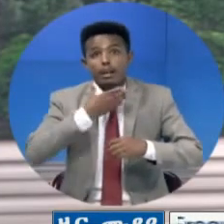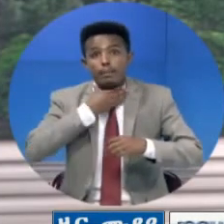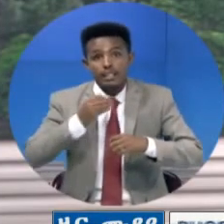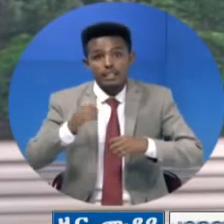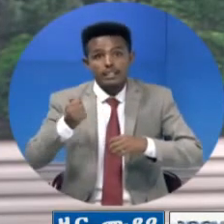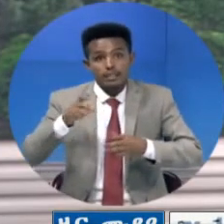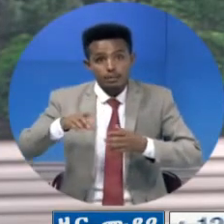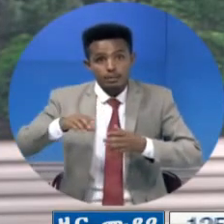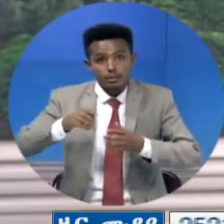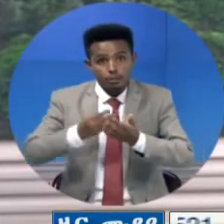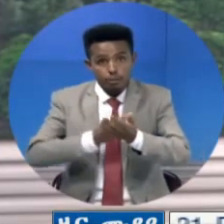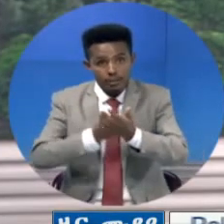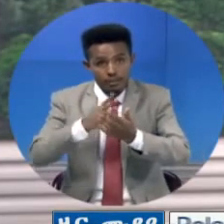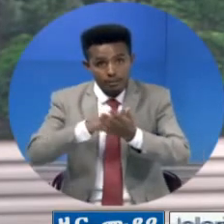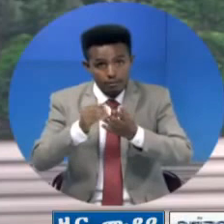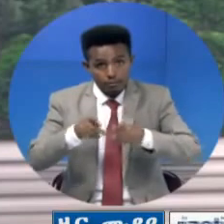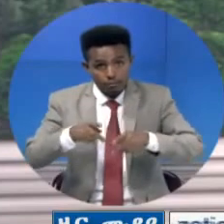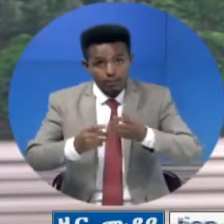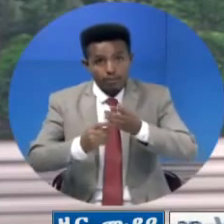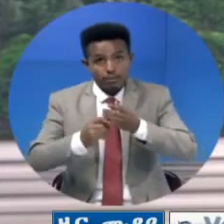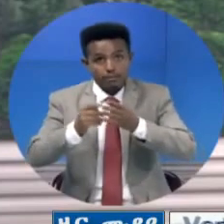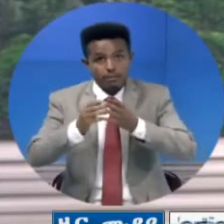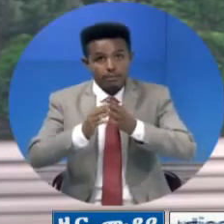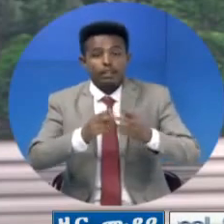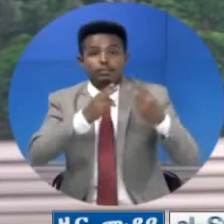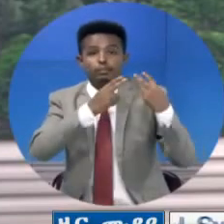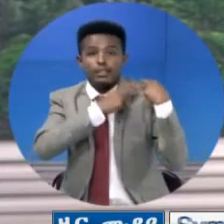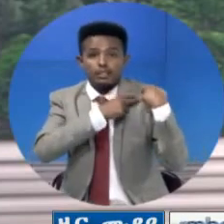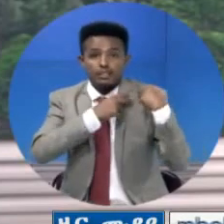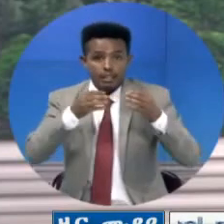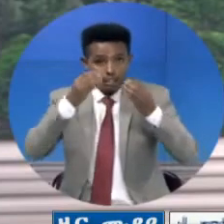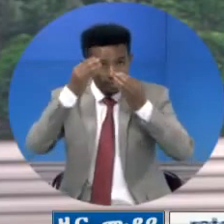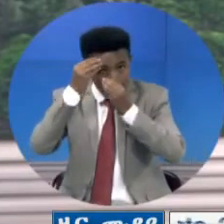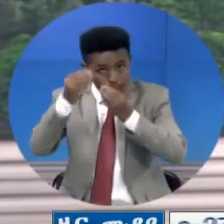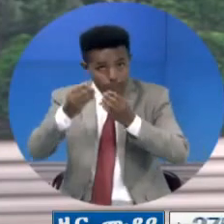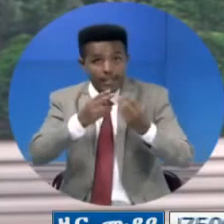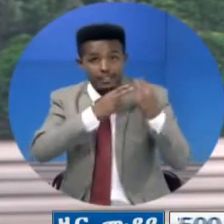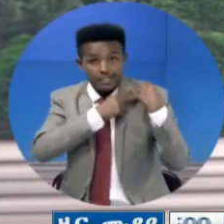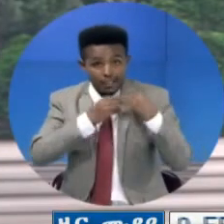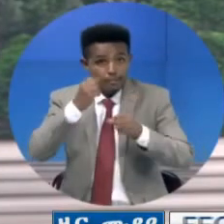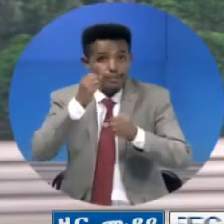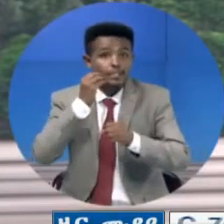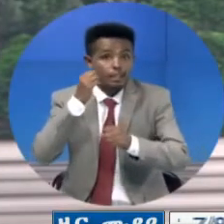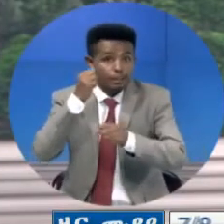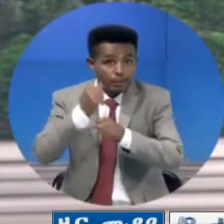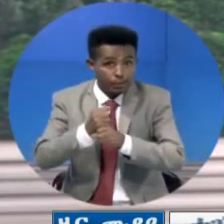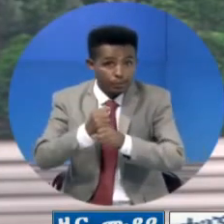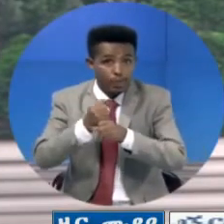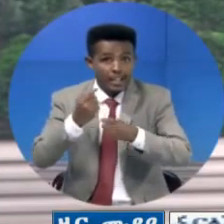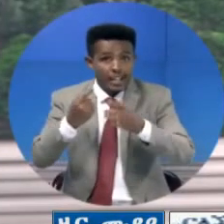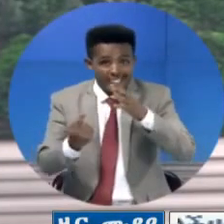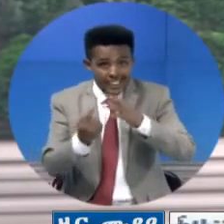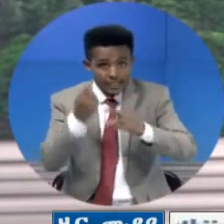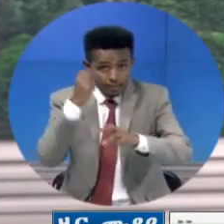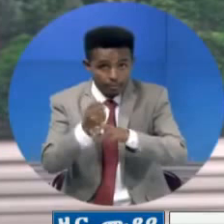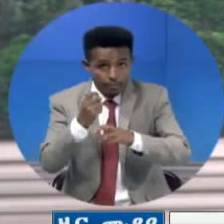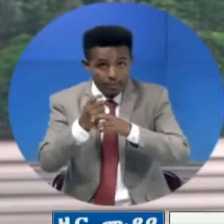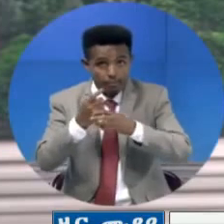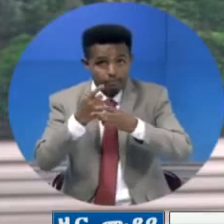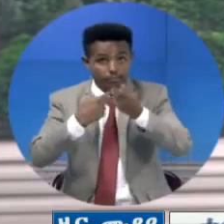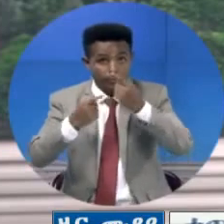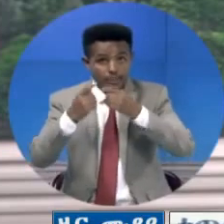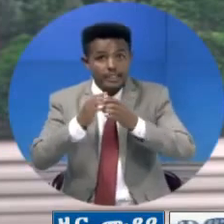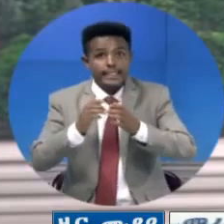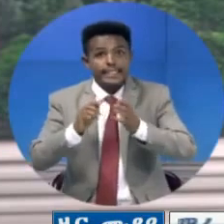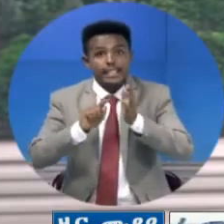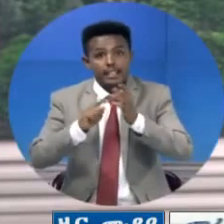እጽዋትና ሌሎች የግብርና ግብዓት ጥራት ቁጥጥር ኳራንታይን ባለስልጣን አስታወቀ። ባለስልጣን መስሪያ ቤቱ አደገኛ መጤ አረሞችን መከላከልና ስለ ጸረ